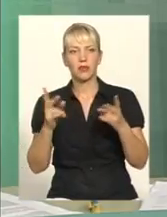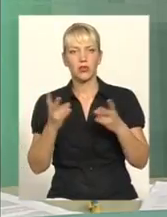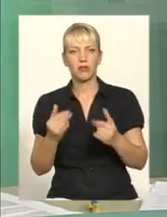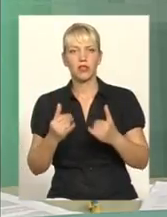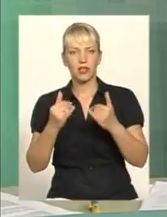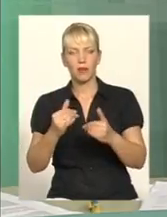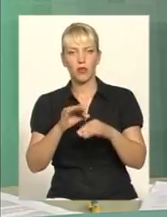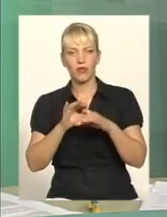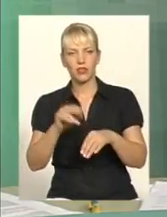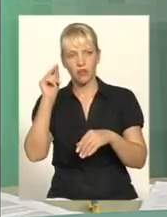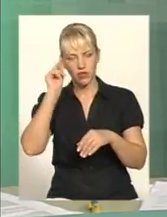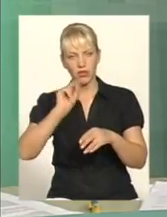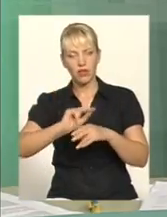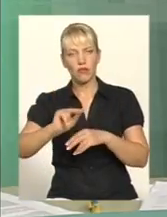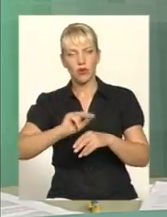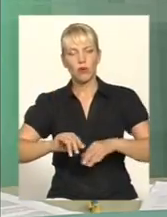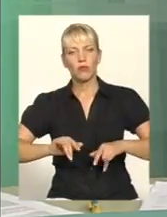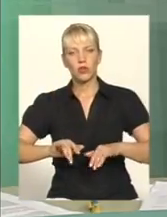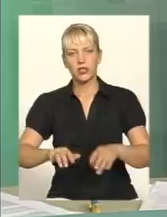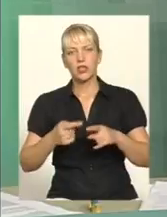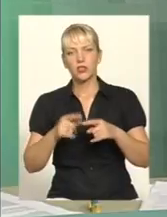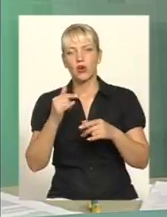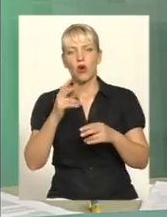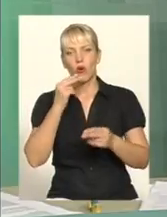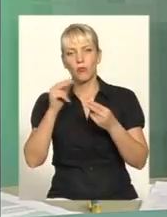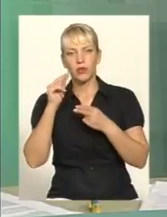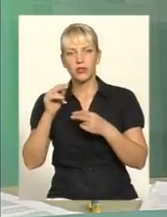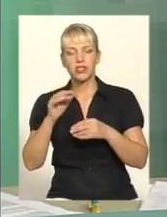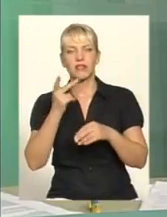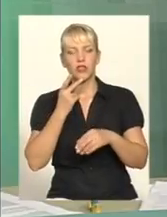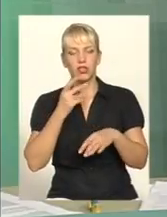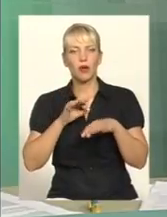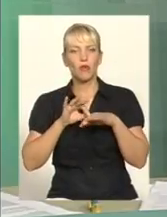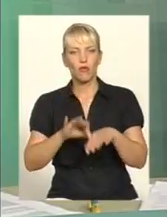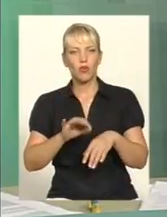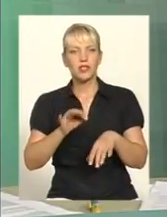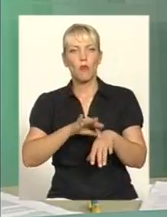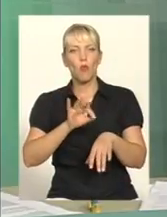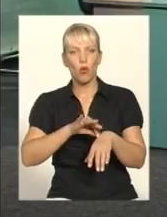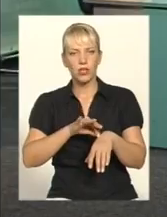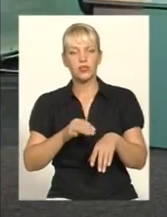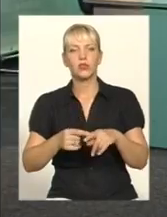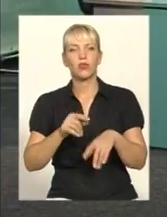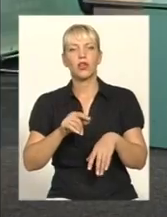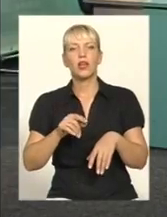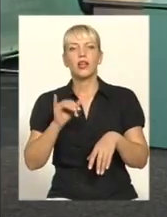проведення навчально-виховного процесу. Ну, оптимізація завжди проходить болісно, але, на мою думку, необхідно